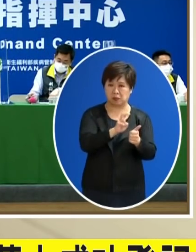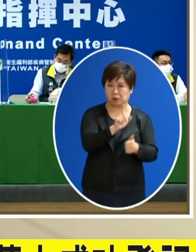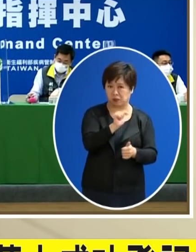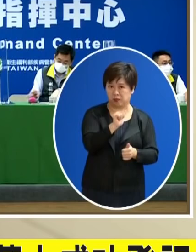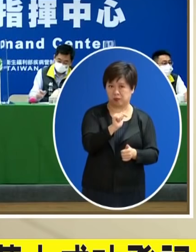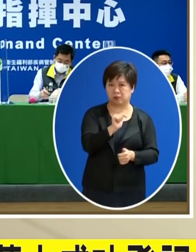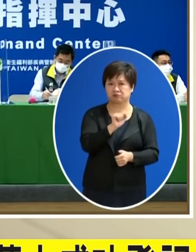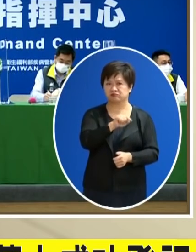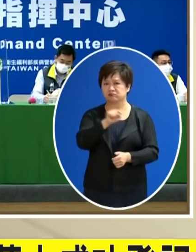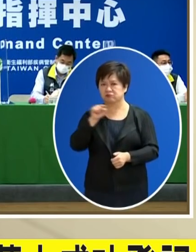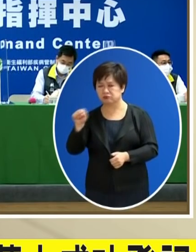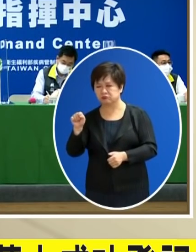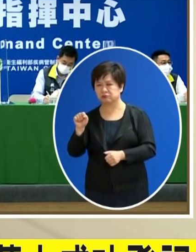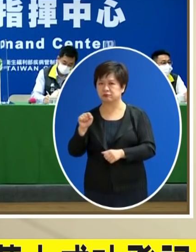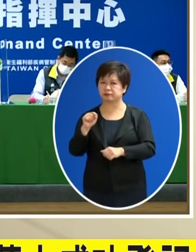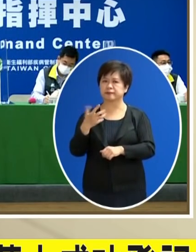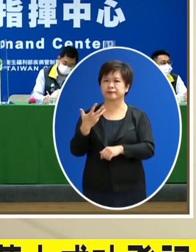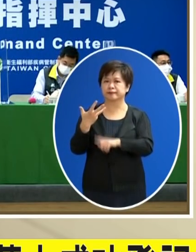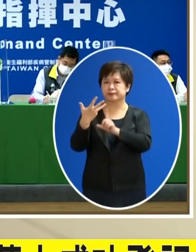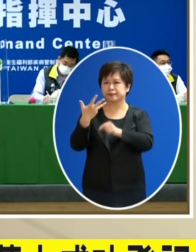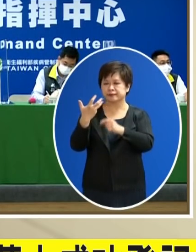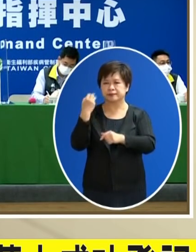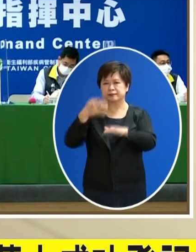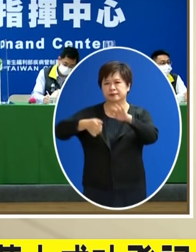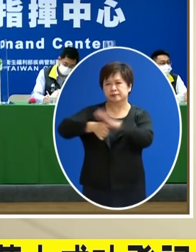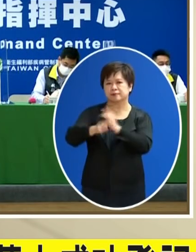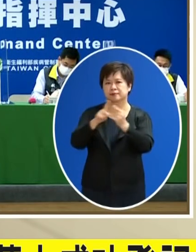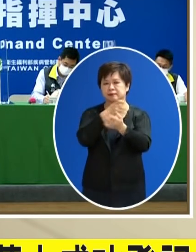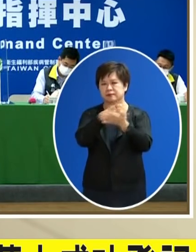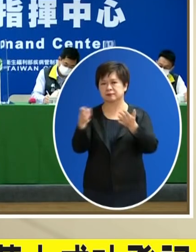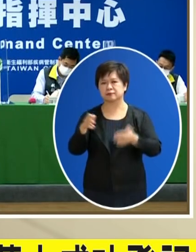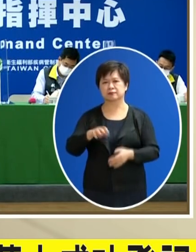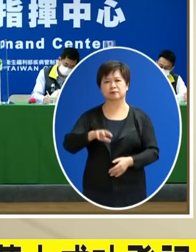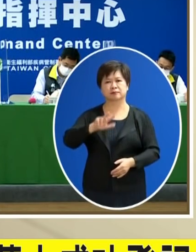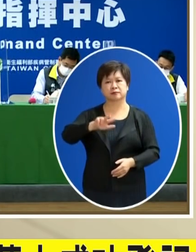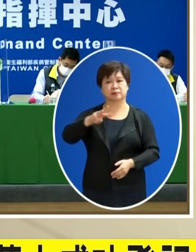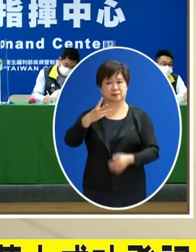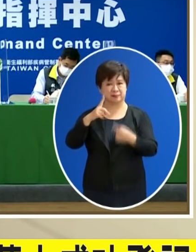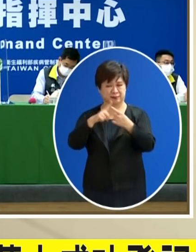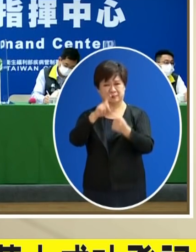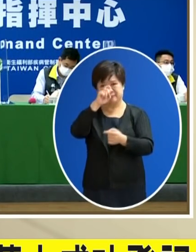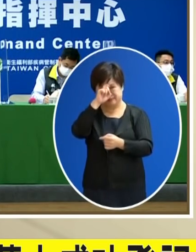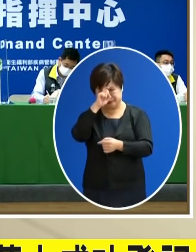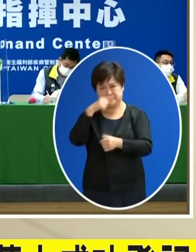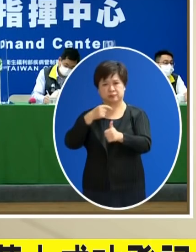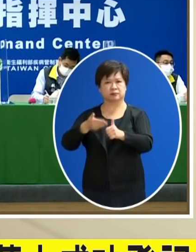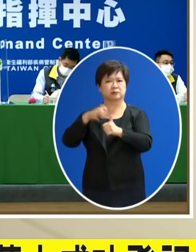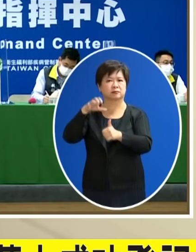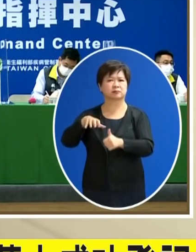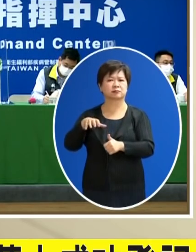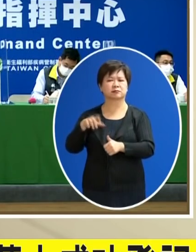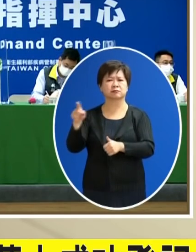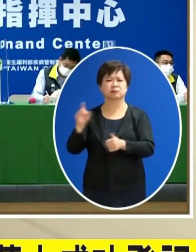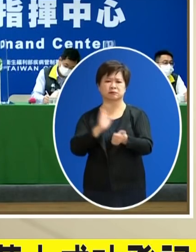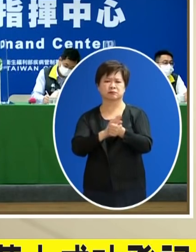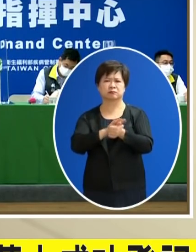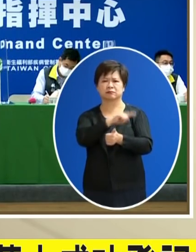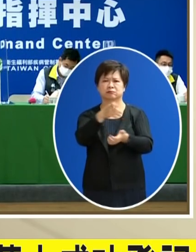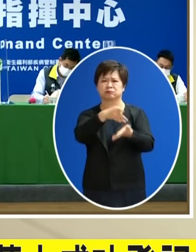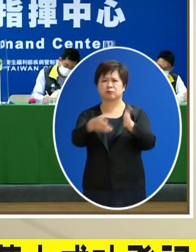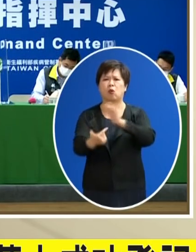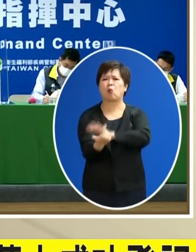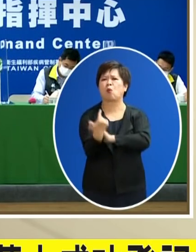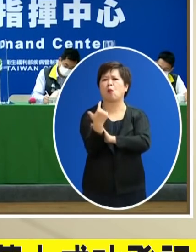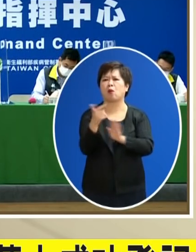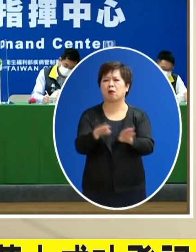月部分的新进人员有造册7300人，然后希望教育部能够让他们接种疫苗，赶在